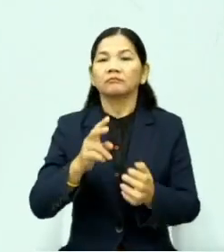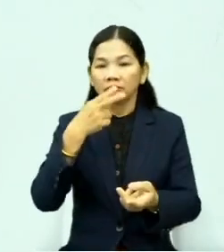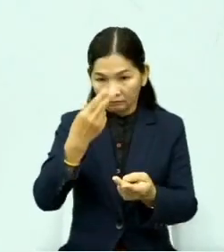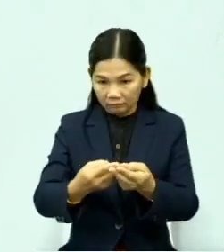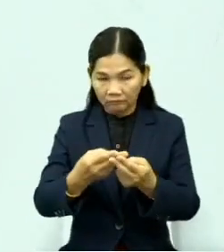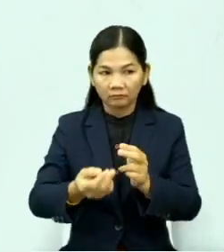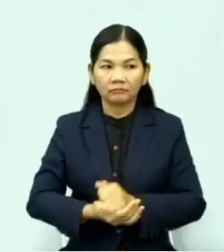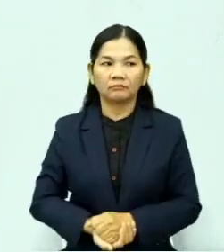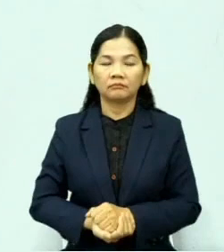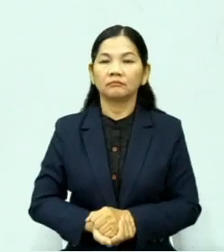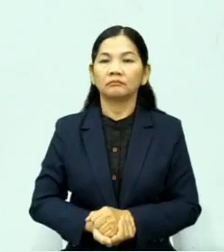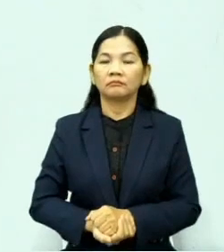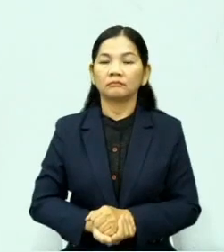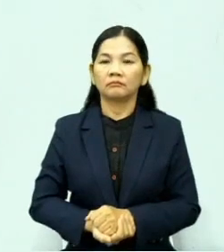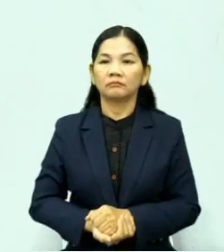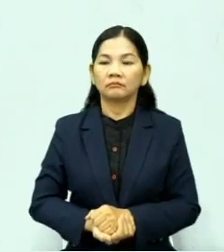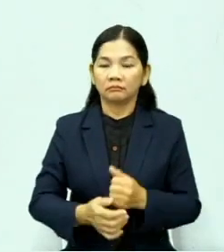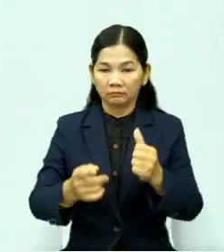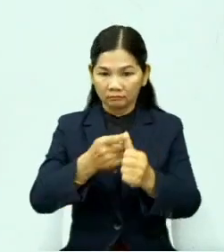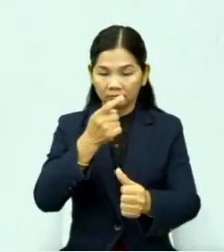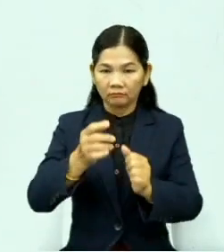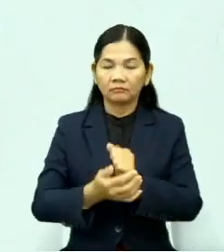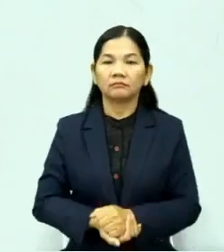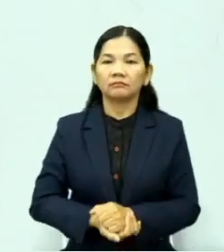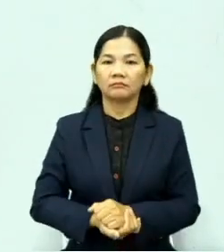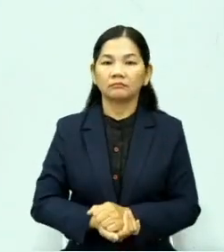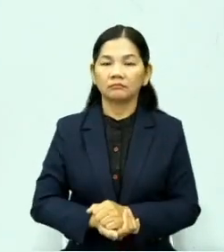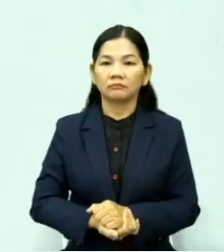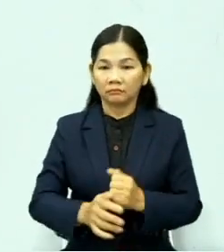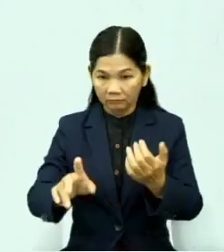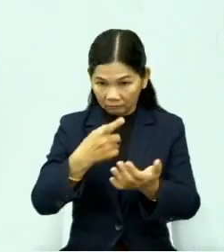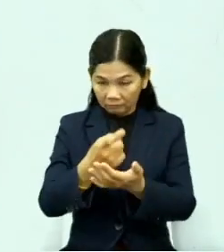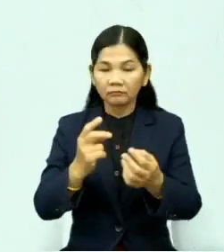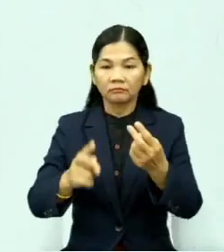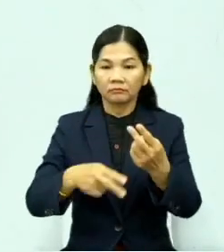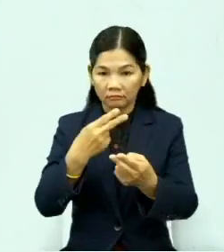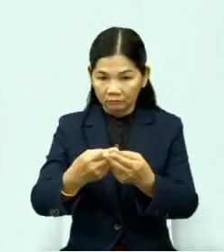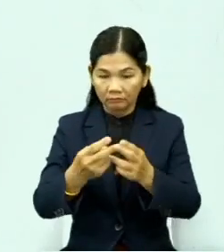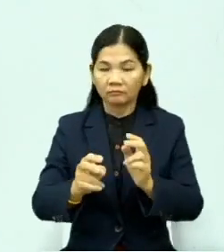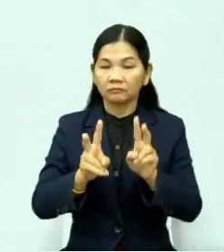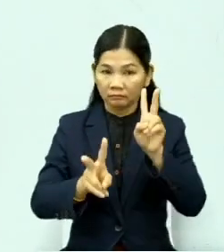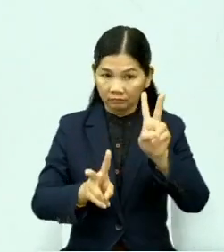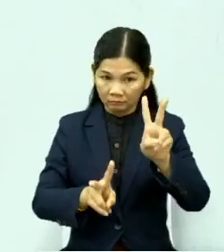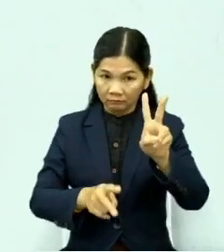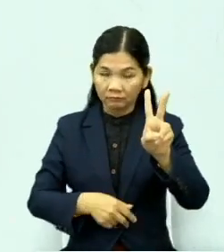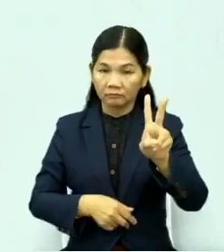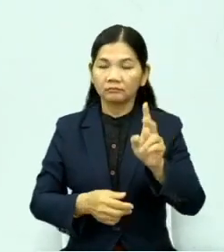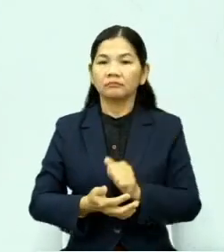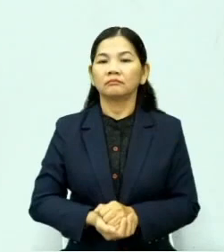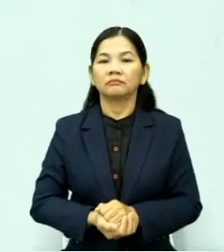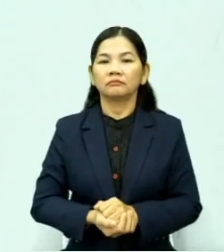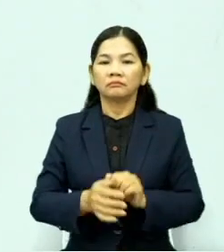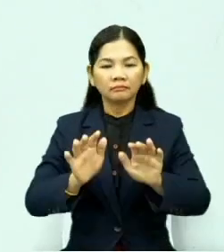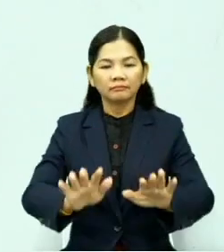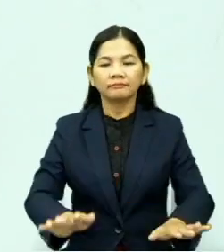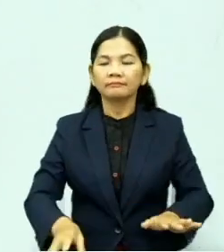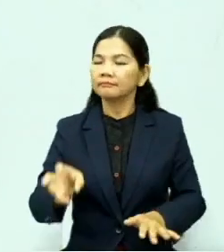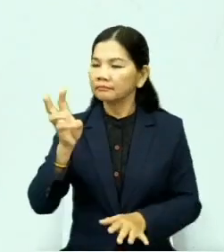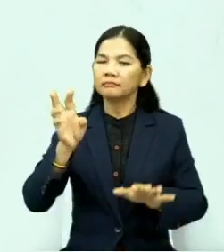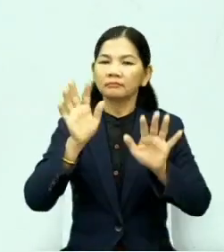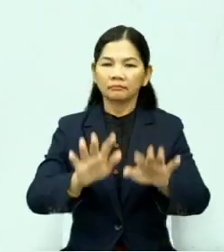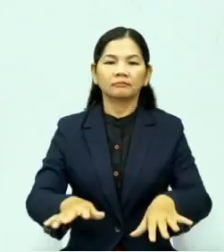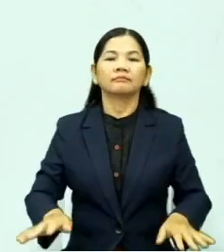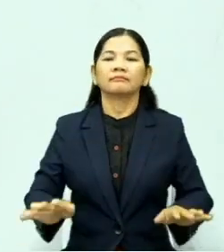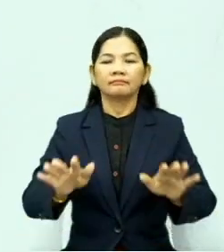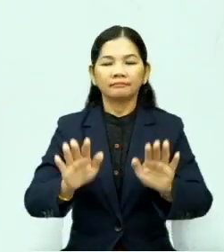លើយហើយចាអញ្ចឹងមុននឹងកូនទាំងអស់គ្នាចាកូនចូលរួមឆ្លើយនឹងសំណួរទី2ចាអញ្ចឹងយើងសម្រាប់បន្តិចសិន